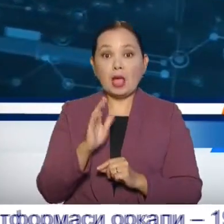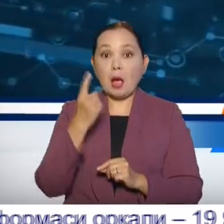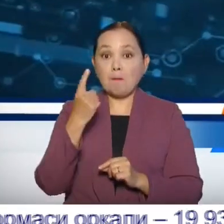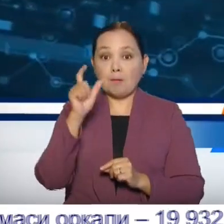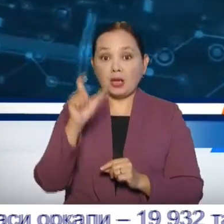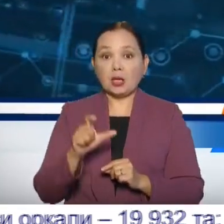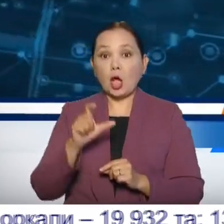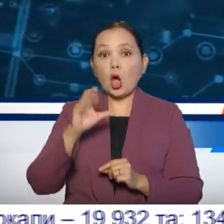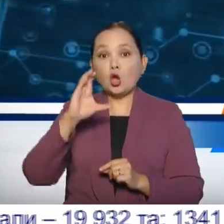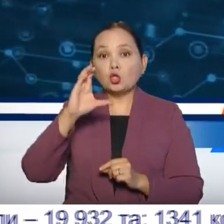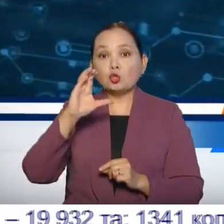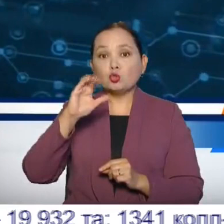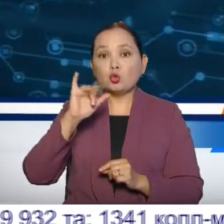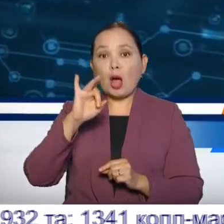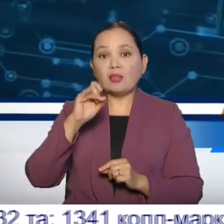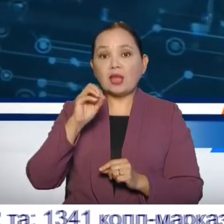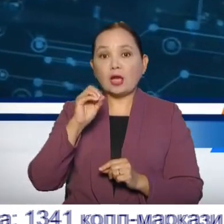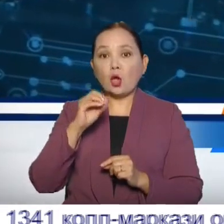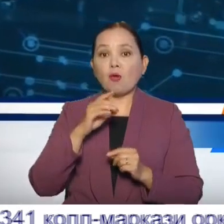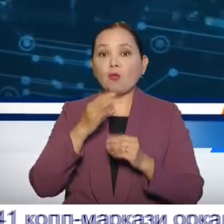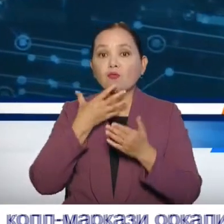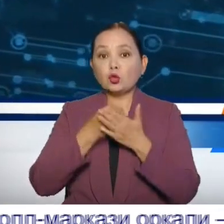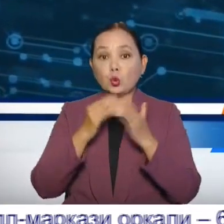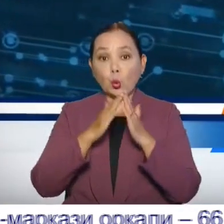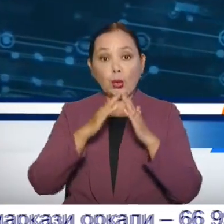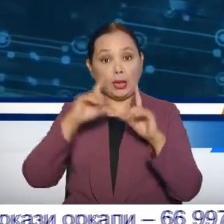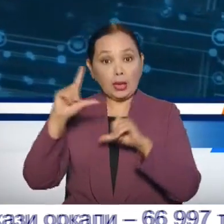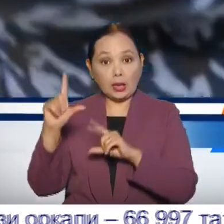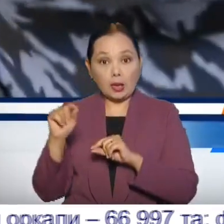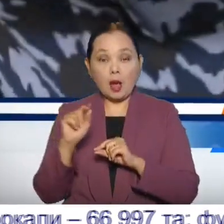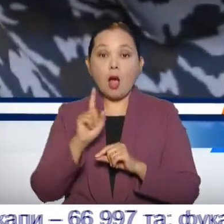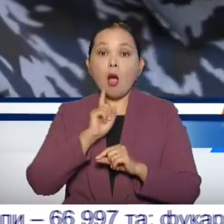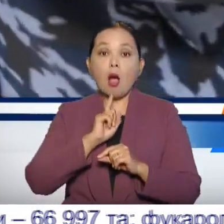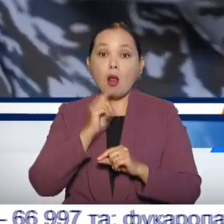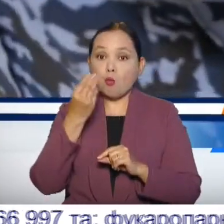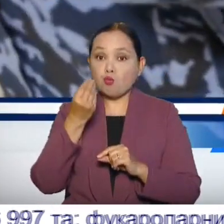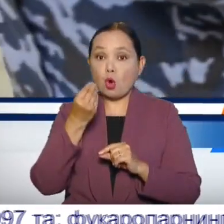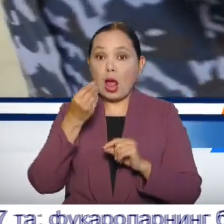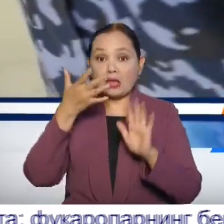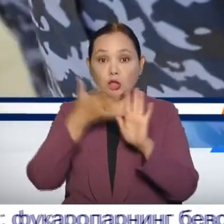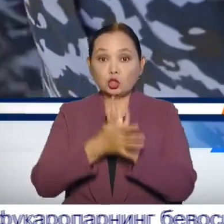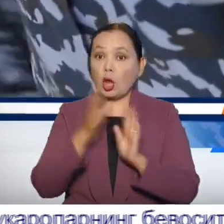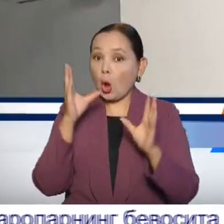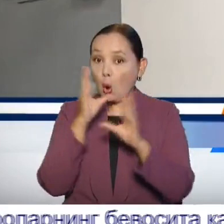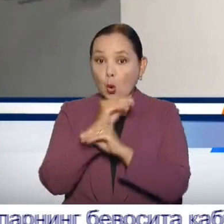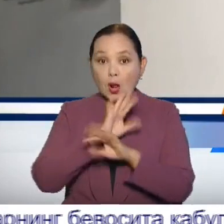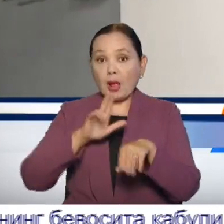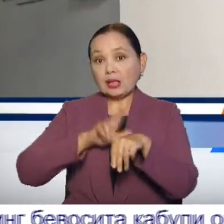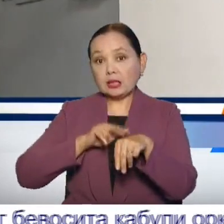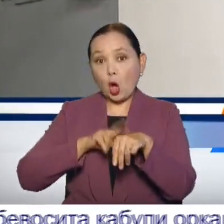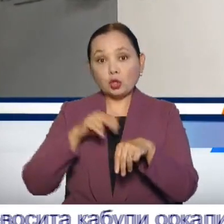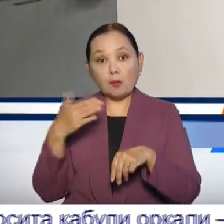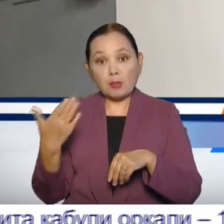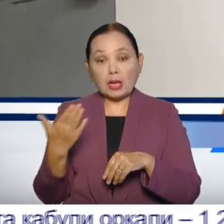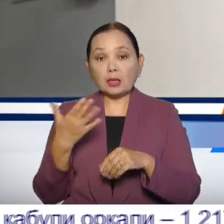esa Surxondaryo viloyatiga o'z uyiga ketadi. Yigitlarning barchasi hali pullarni ishlatib ulgurmasdan tezkor xodimlar